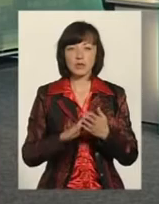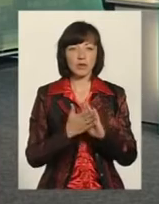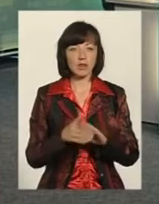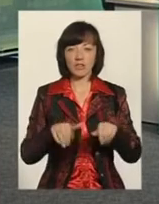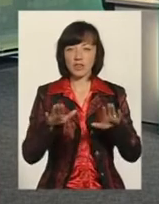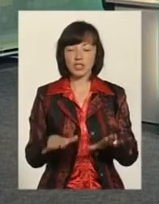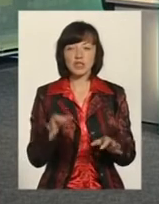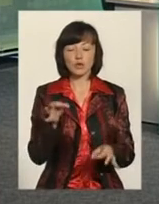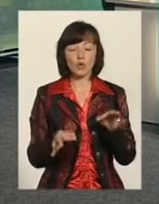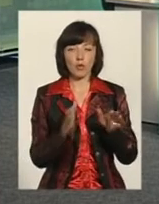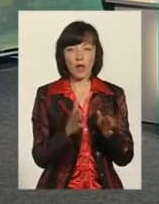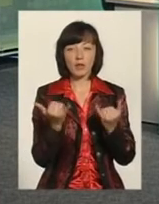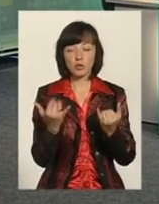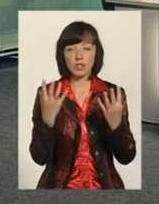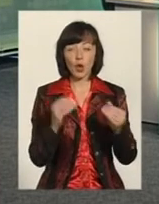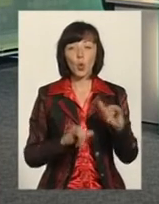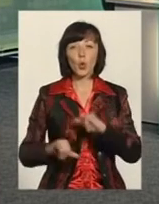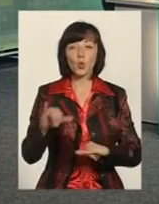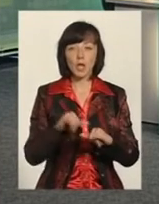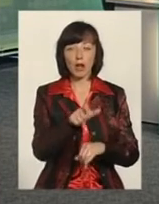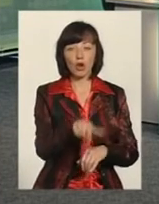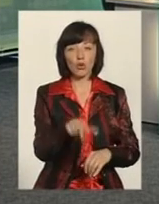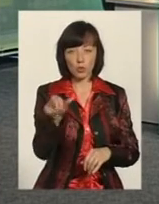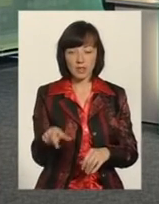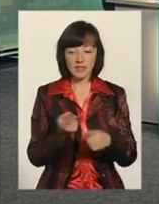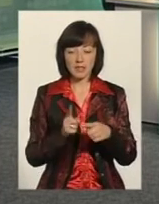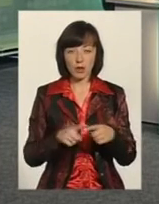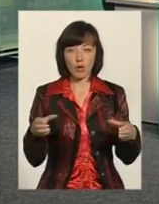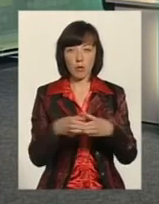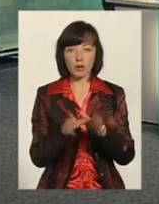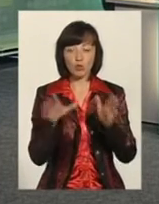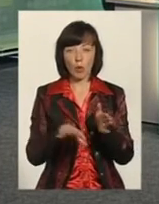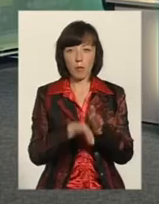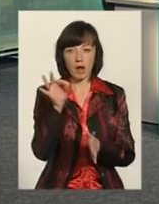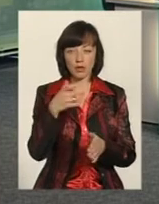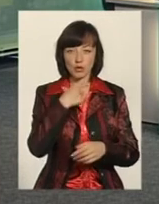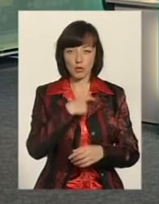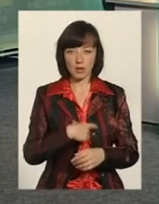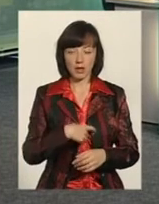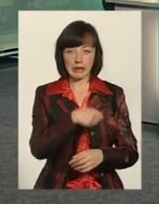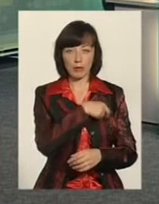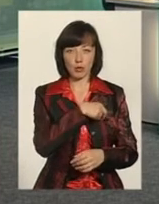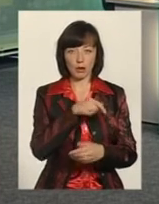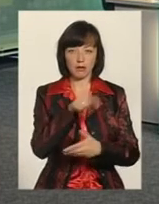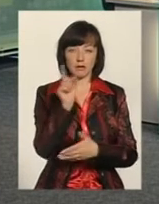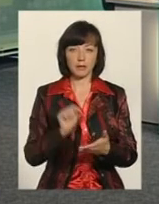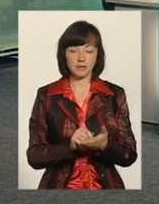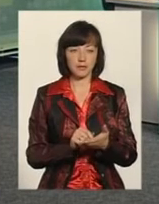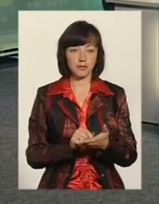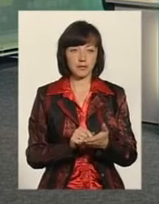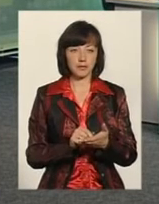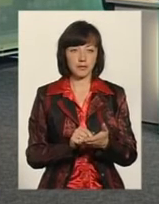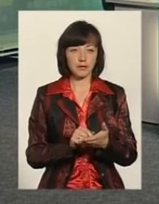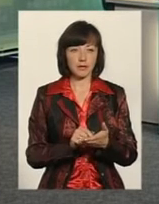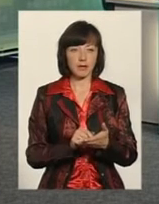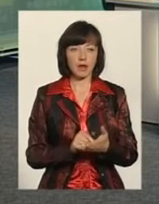судовому порядку. На сьогоднішній день куди люди в цій громаді обиратимуть собі депутатів?